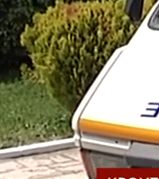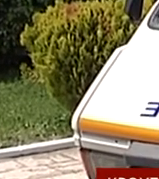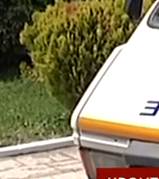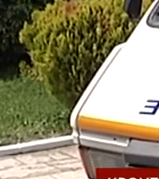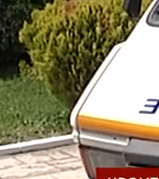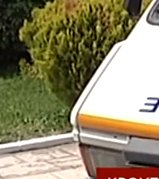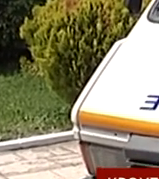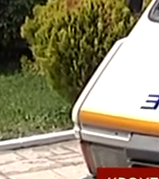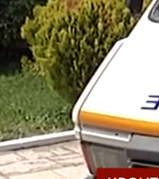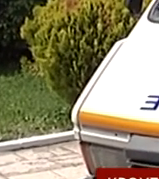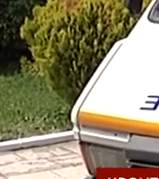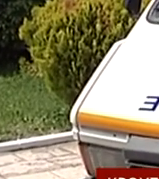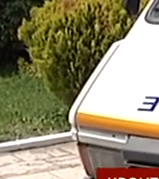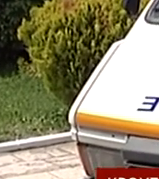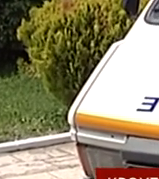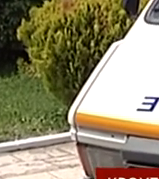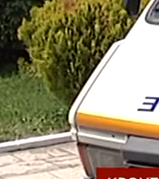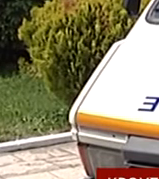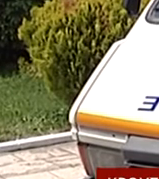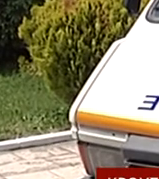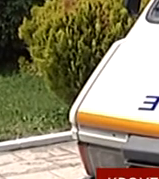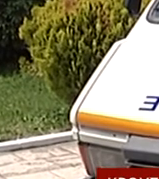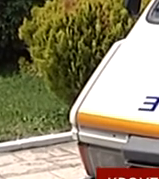Φλόρινας και 38 στην περιφερειακή ενότητα Γρεβενών.